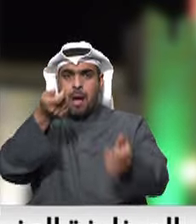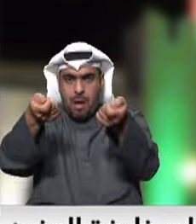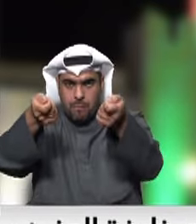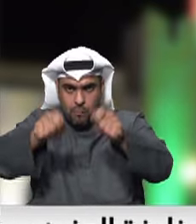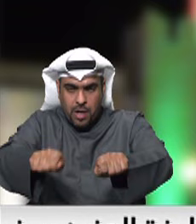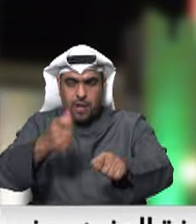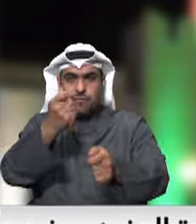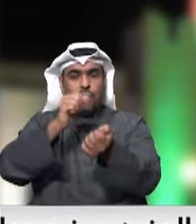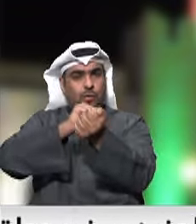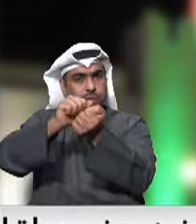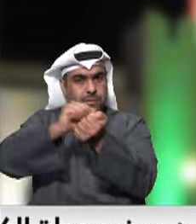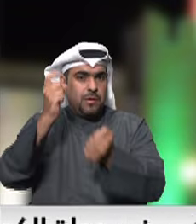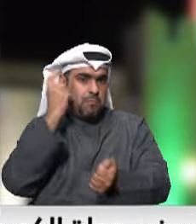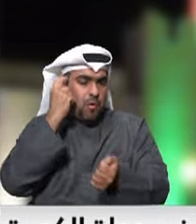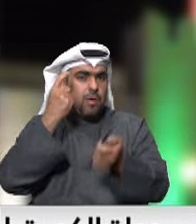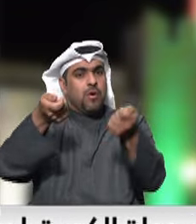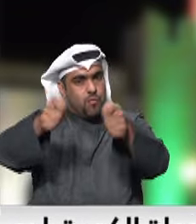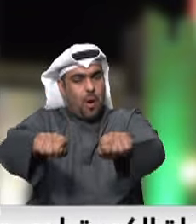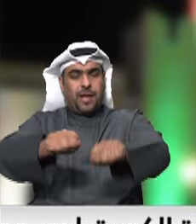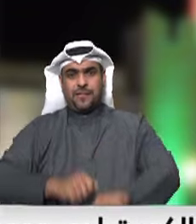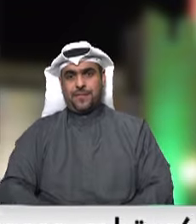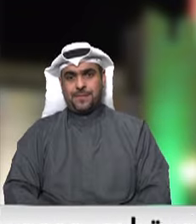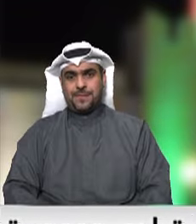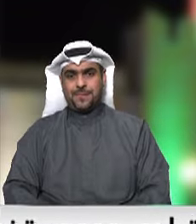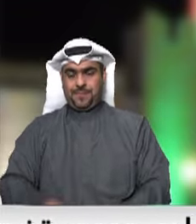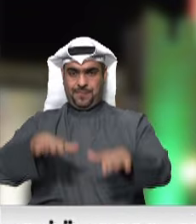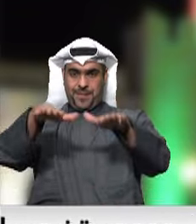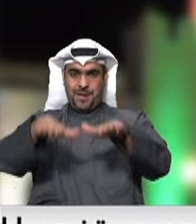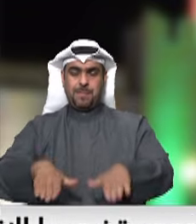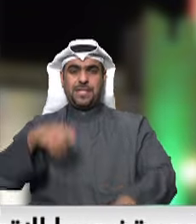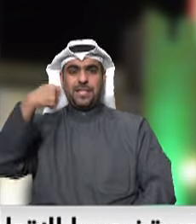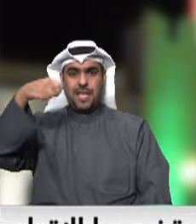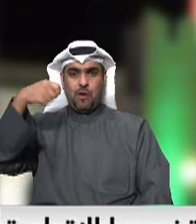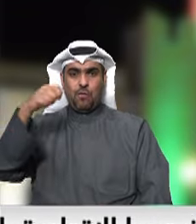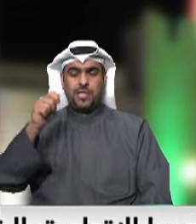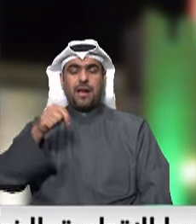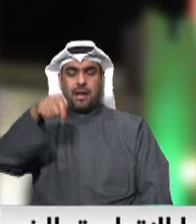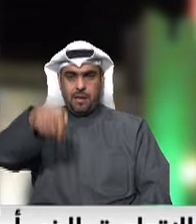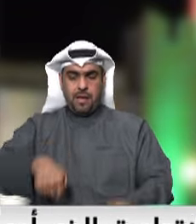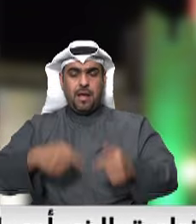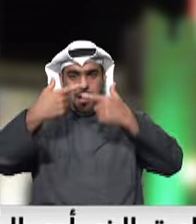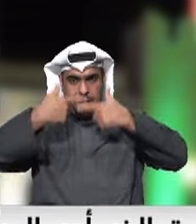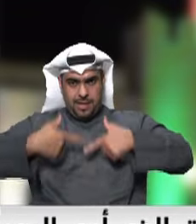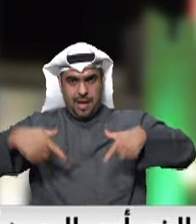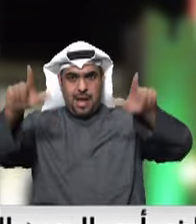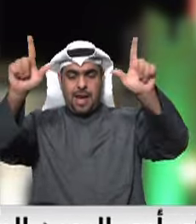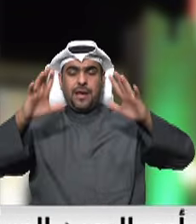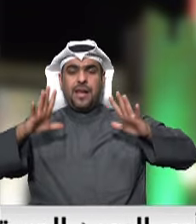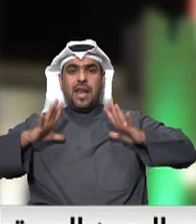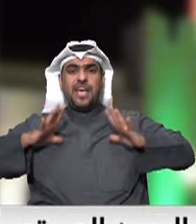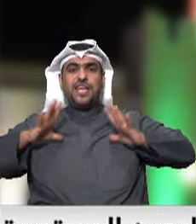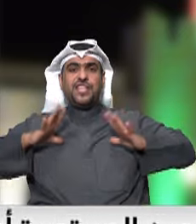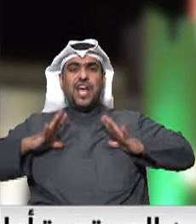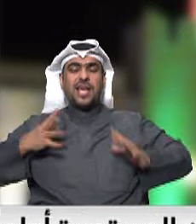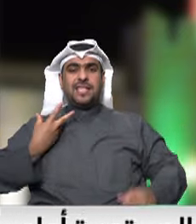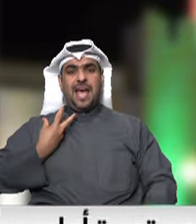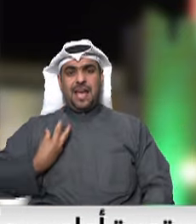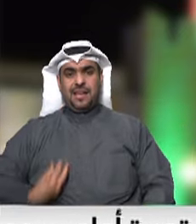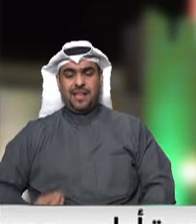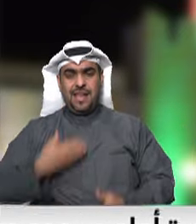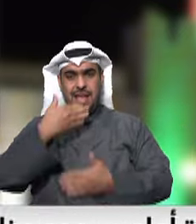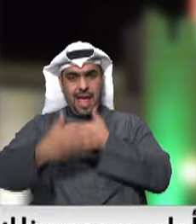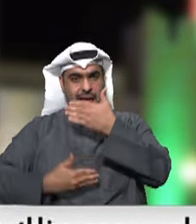اللجنه ومن جانب اخر قرر مجلس الوزراء تعطيل العمل بجميع الوزارات والجهات الحكوميه والهيئات